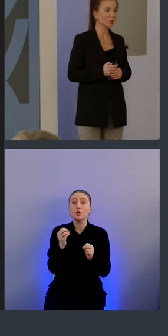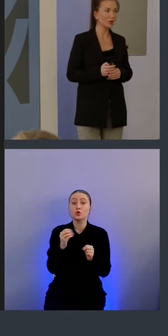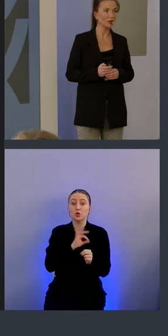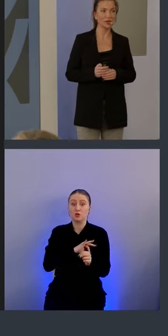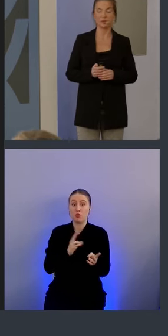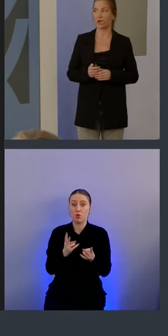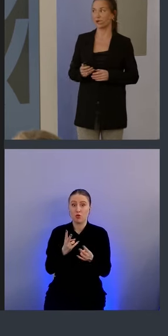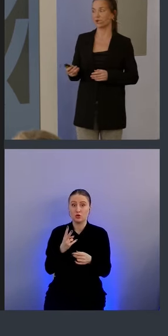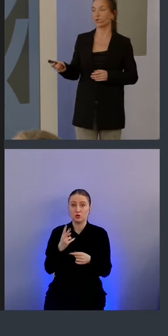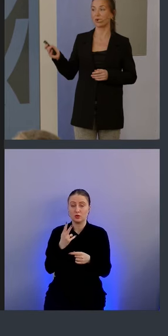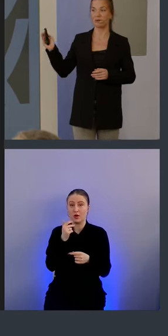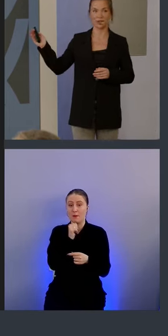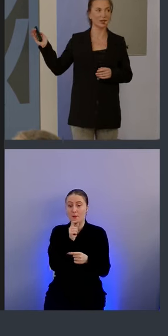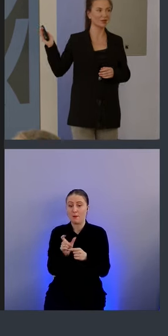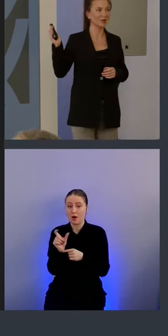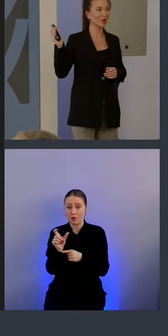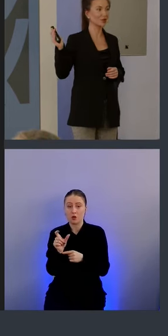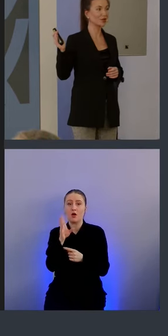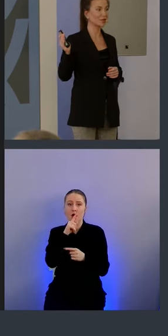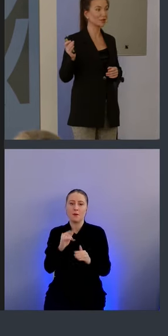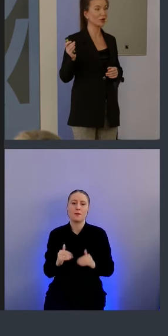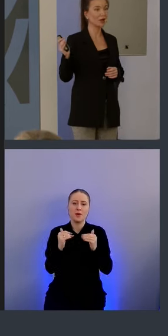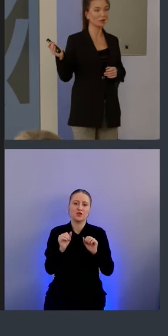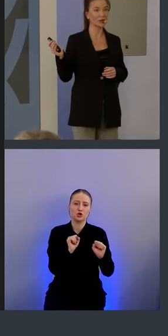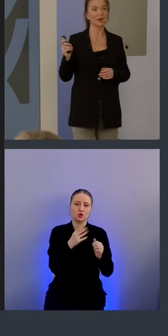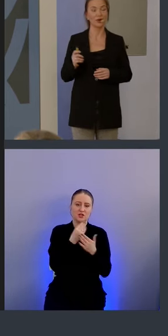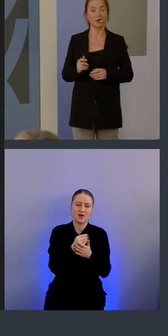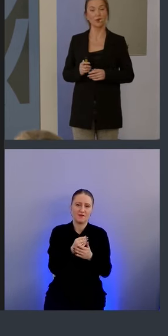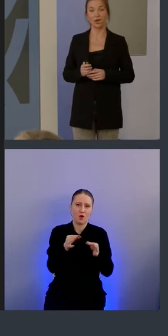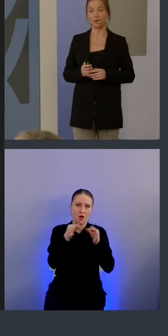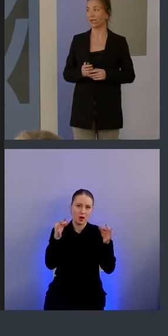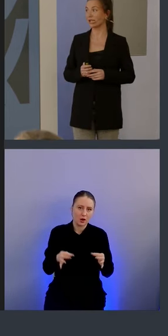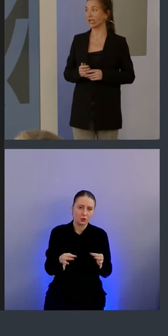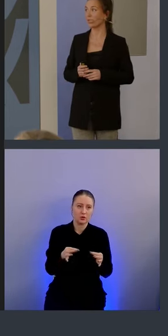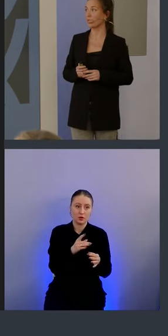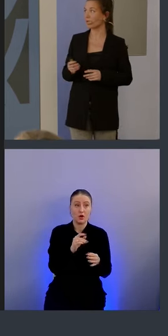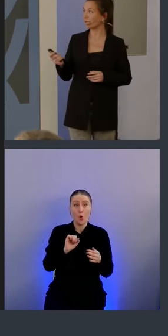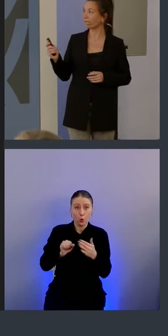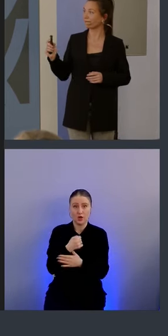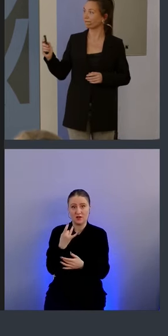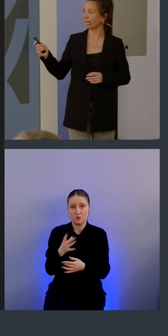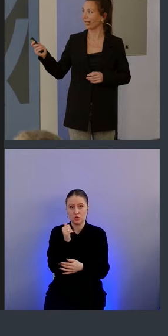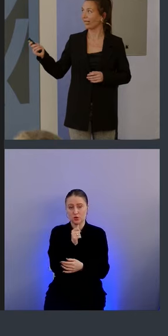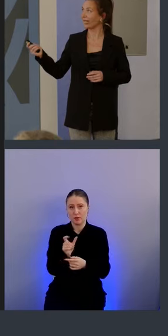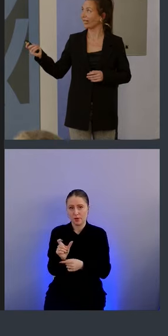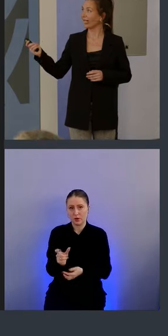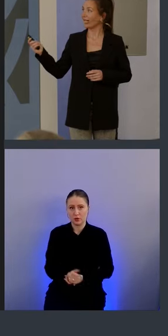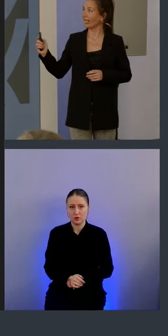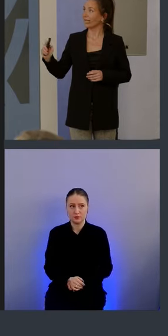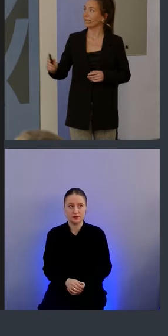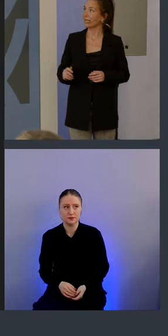использует парольную аутентификацию, повысить защищенность своего аккаунта, удалив этот самый пароль.